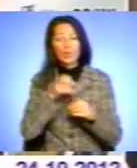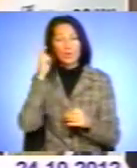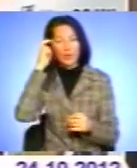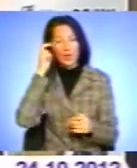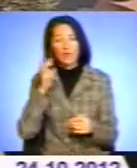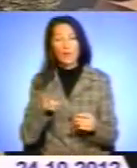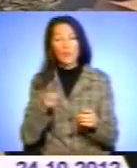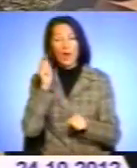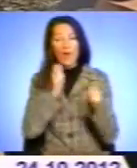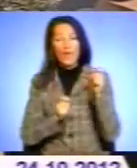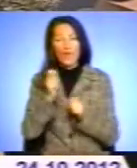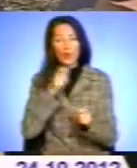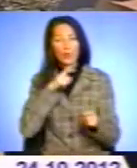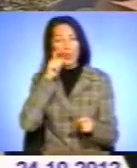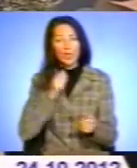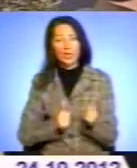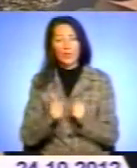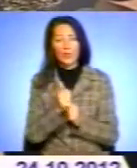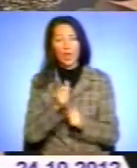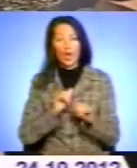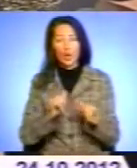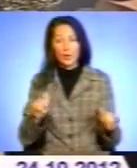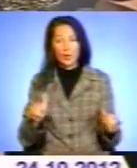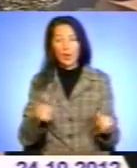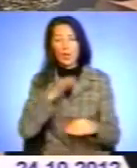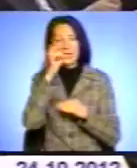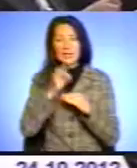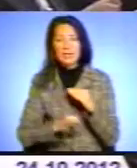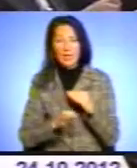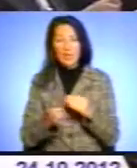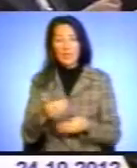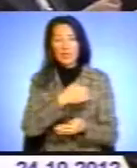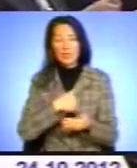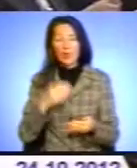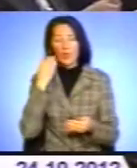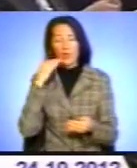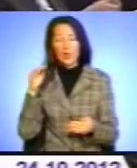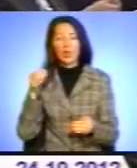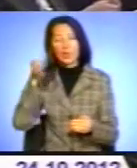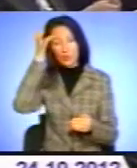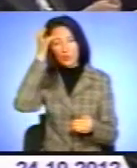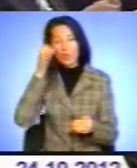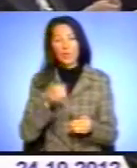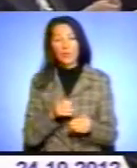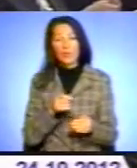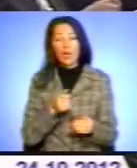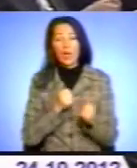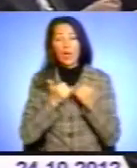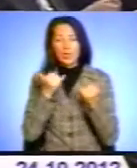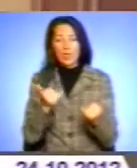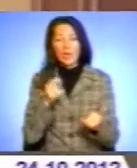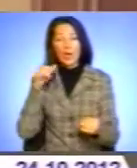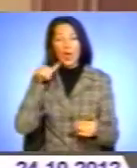Проект розвитку». Захід зібрав найкращих економічних аналітиків з Польщі, Росії, Естонії, Білорусі та Грузії. Заради економічного прориву, за